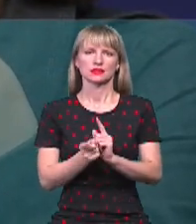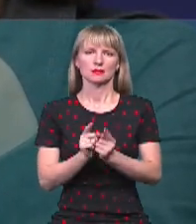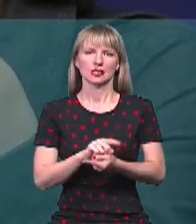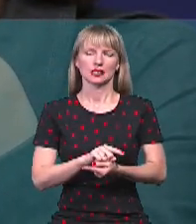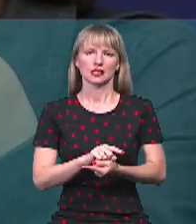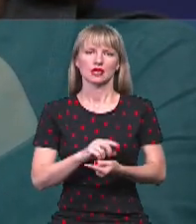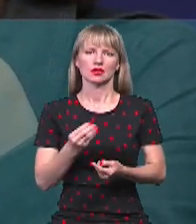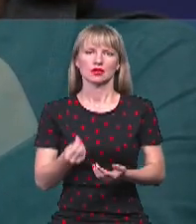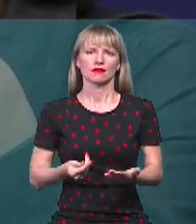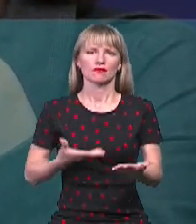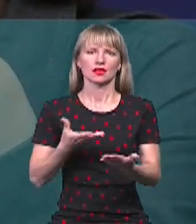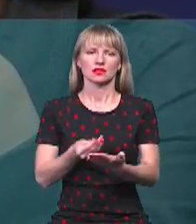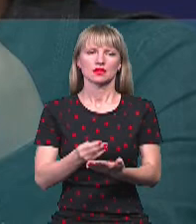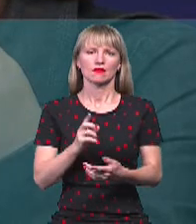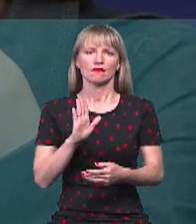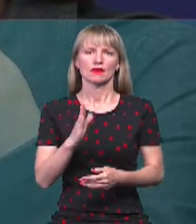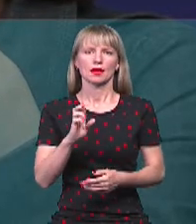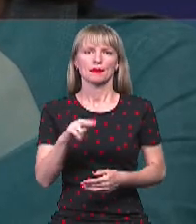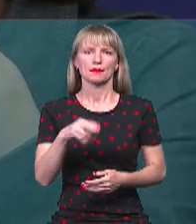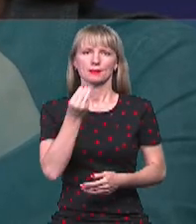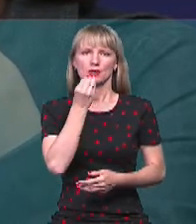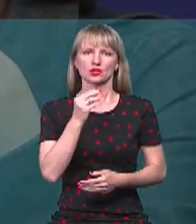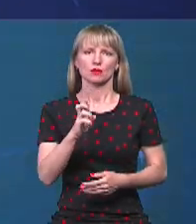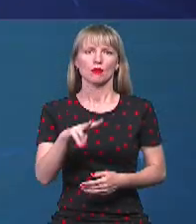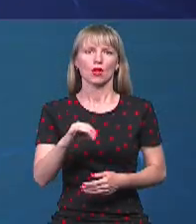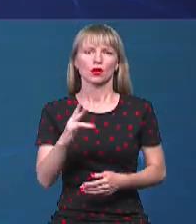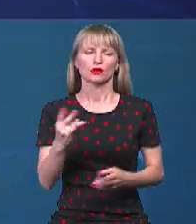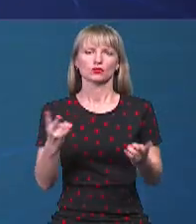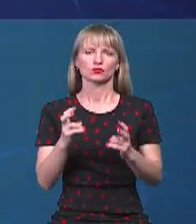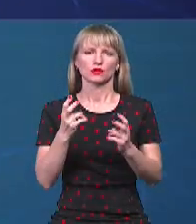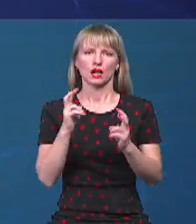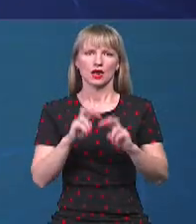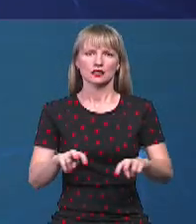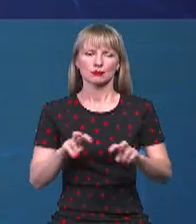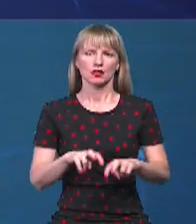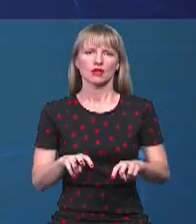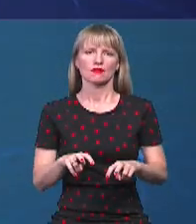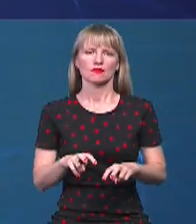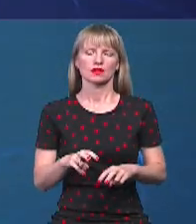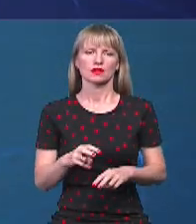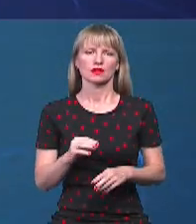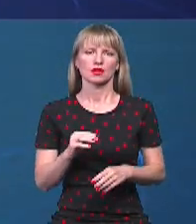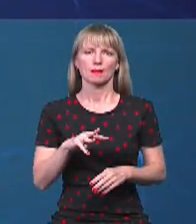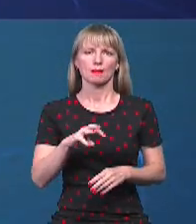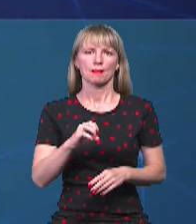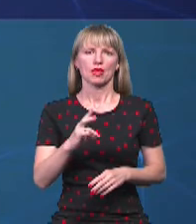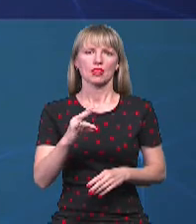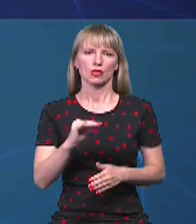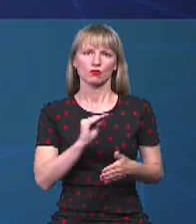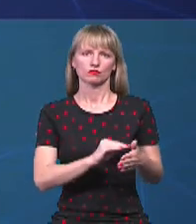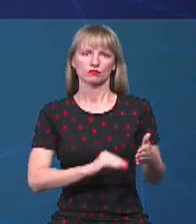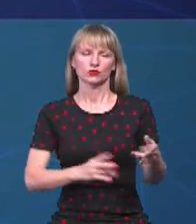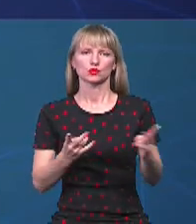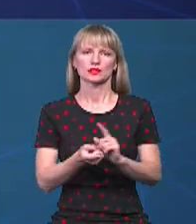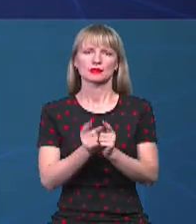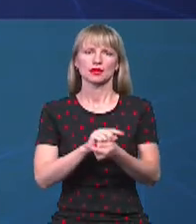и инвестирование в пищу блоки рассмотреть. Угу. И, кроме того, необходимо рассматривать меню. Необходимо